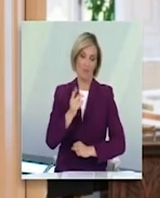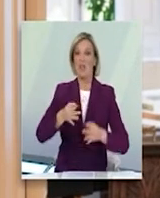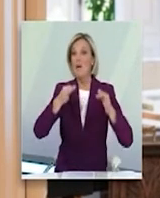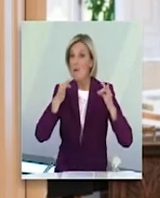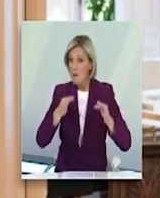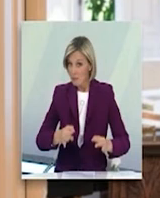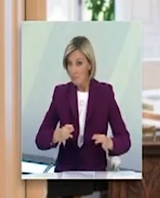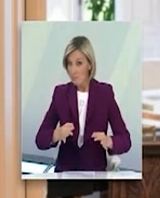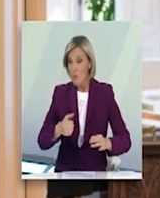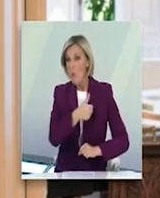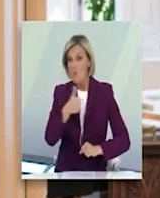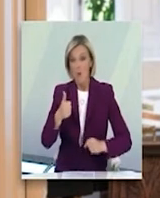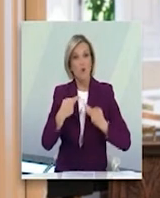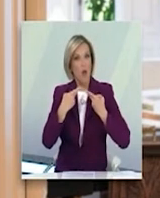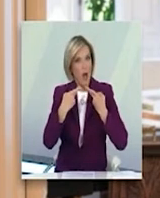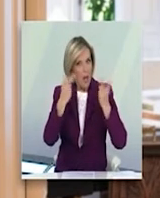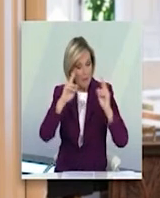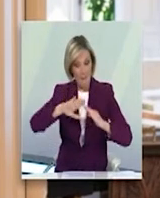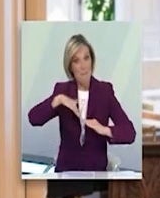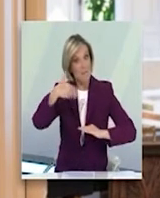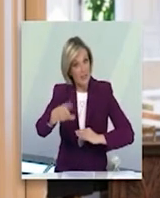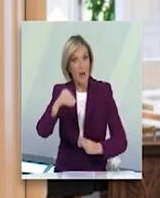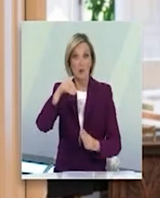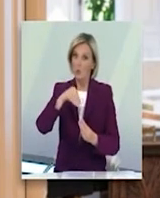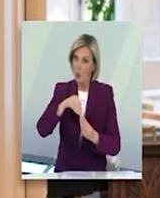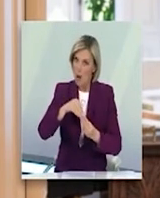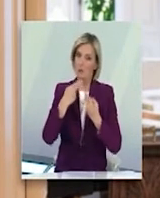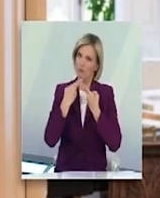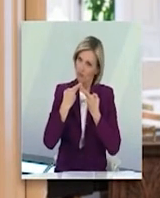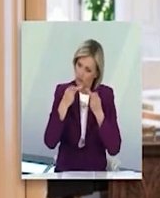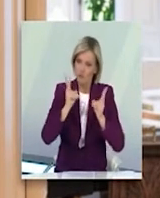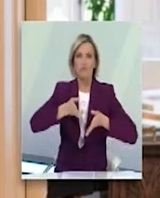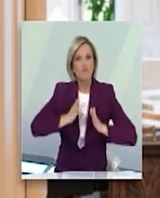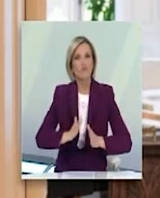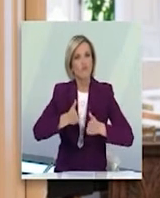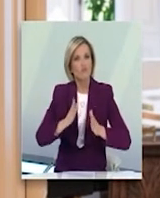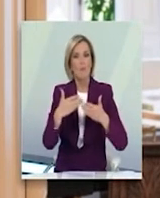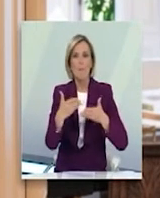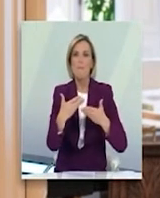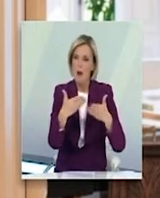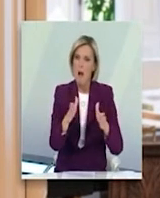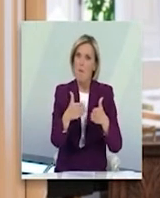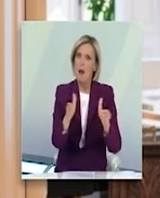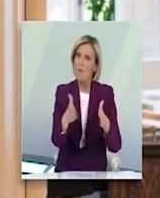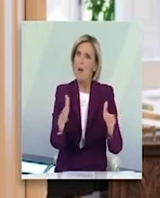μόνη που θα μας επιτρέψει αμέσως μετά το Πάσχα να προχωρήσουμε σε μεγαλύτερη απελευθέρωση των